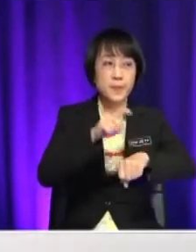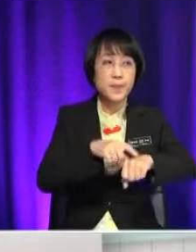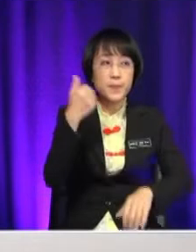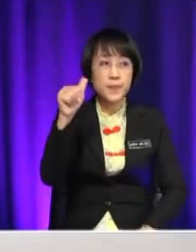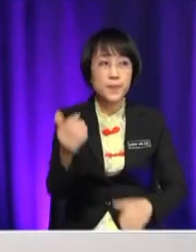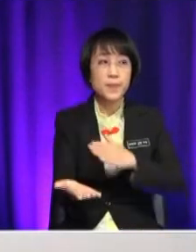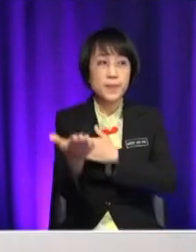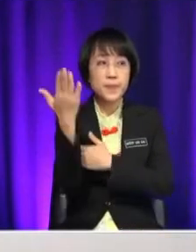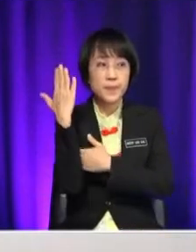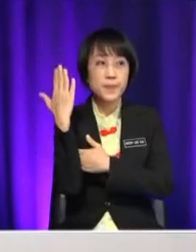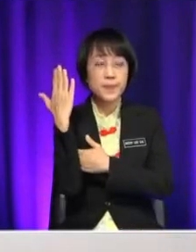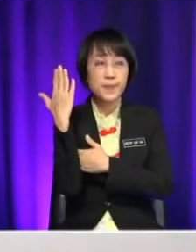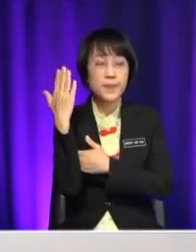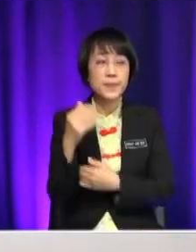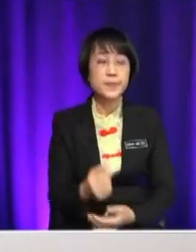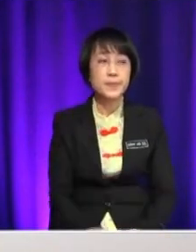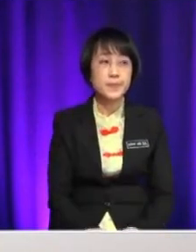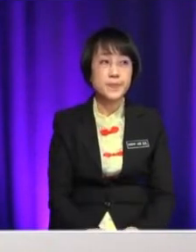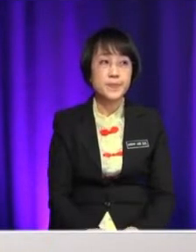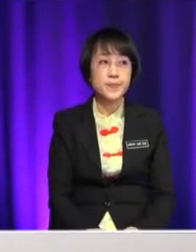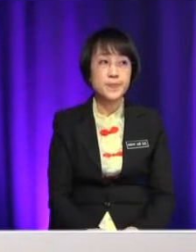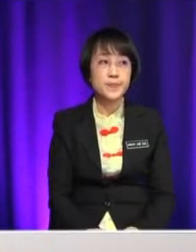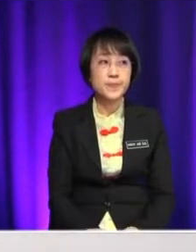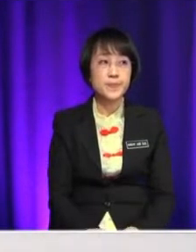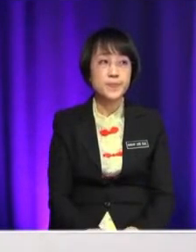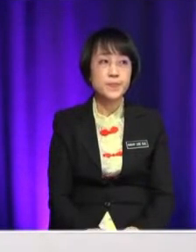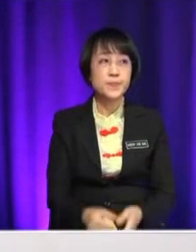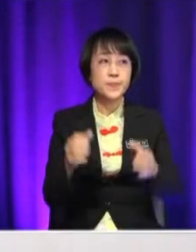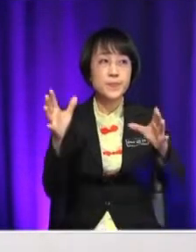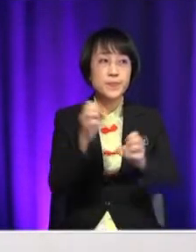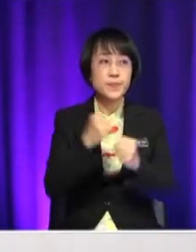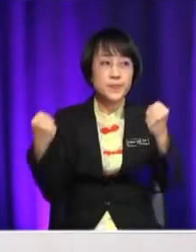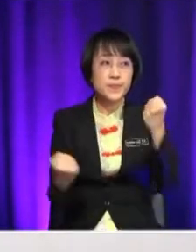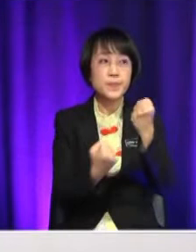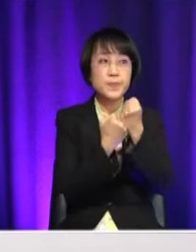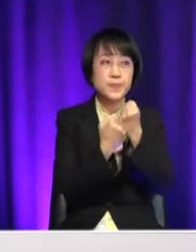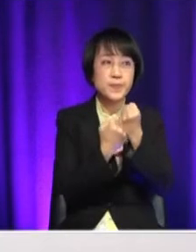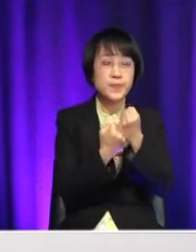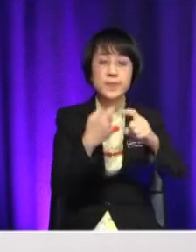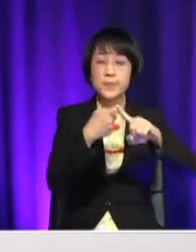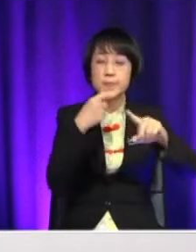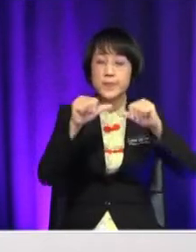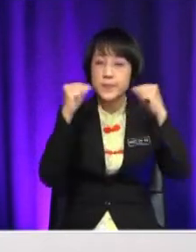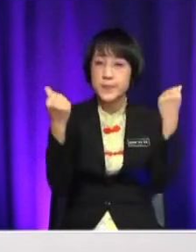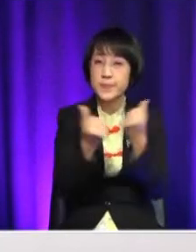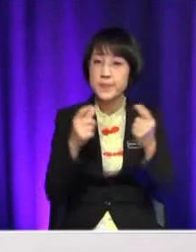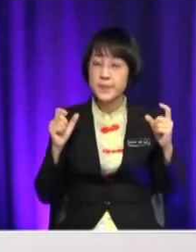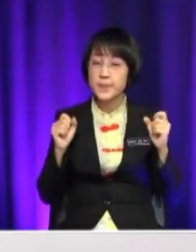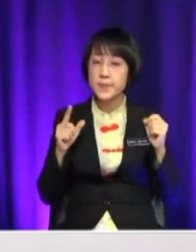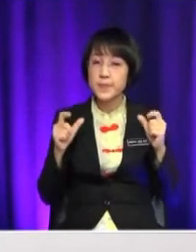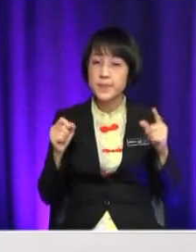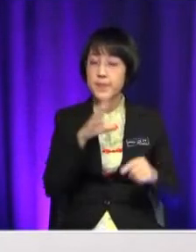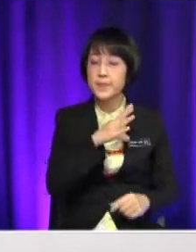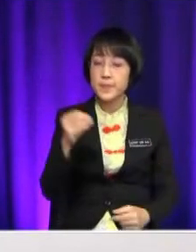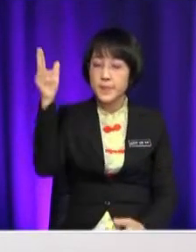dari masa ke masa. Seterusnya, ianya mendapat sokongan daripada agensi kerajaan dan swasta.